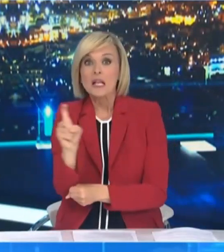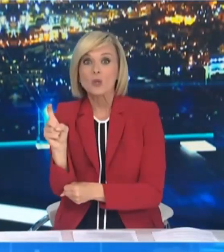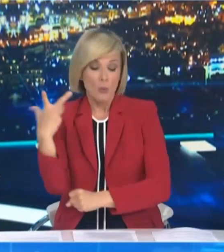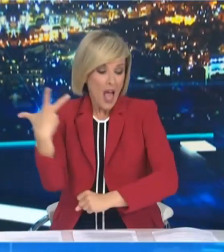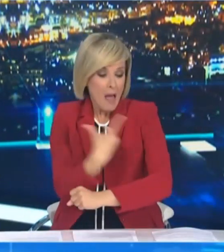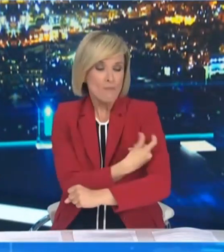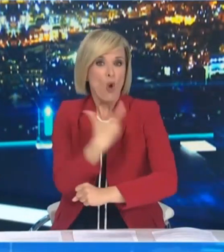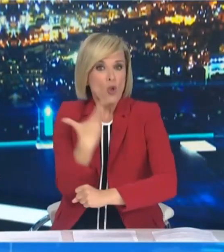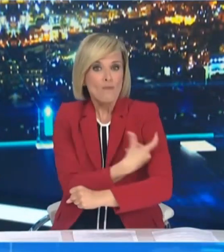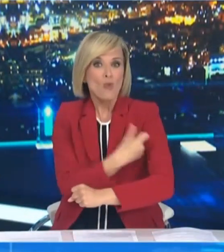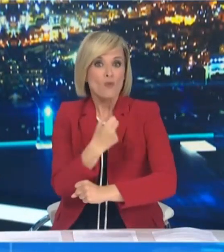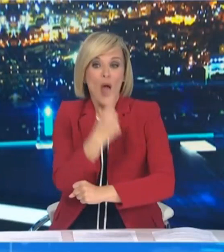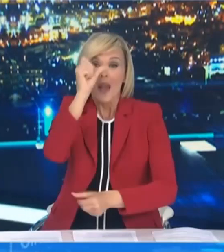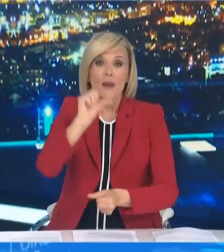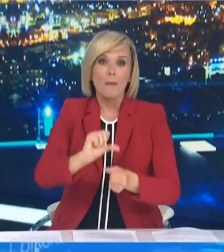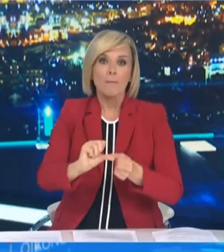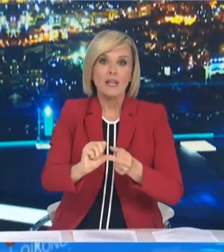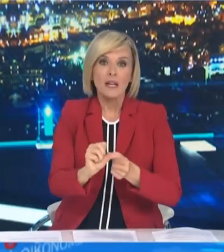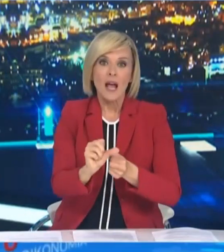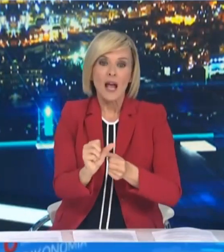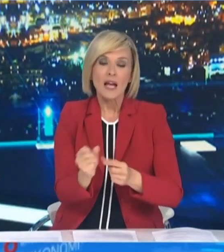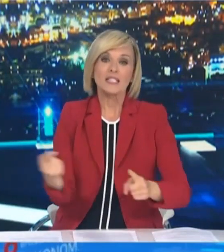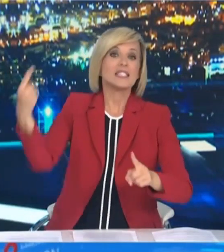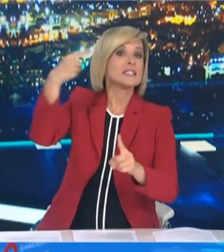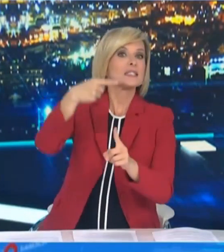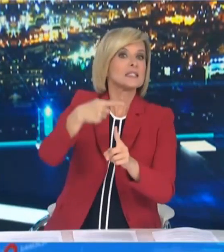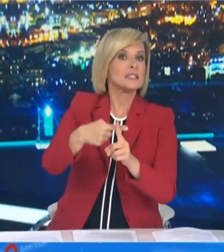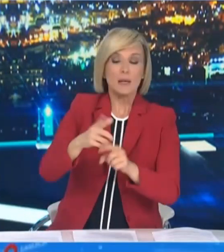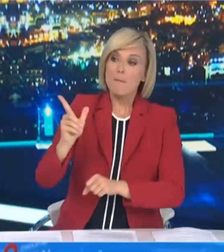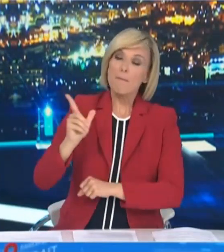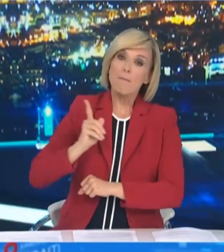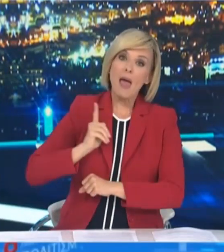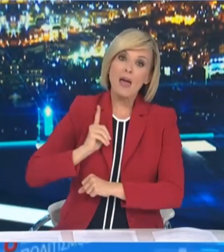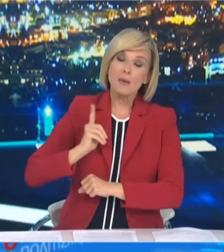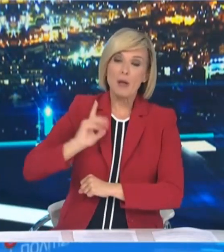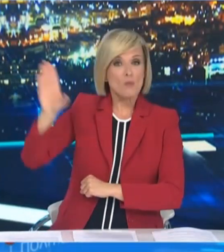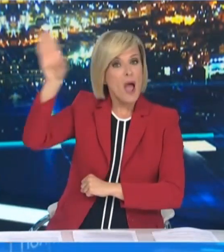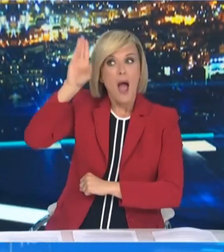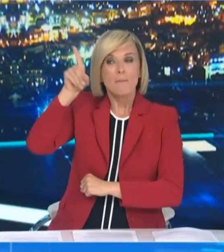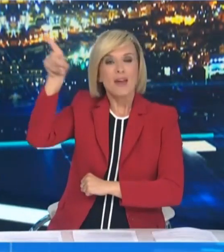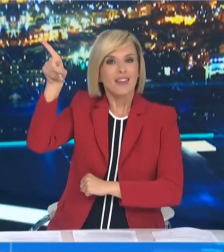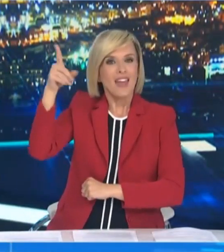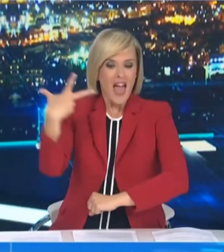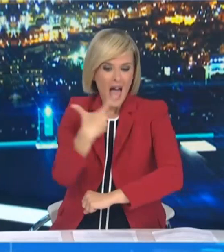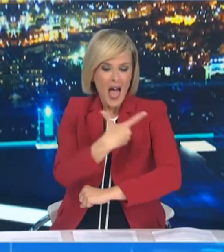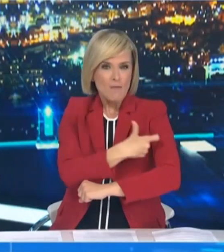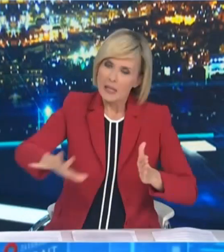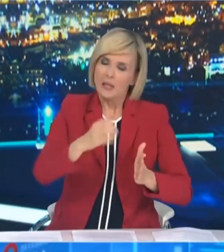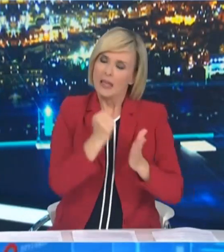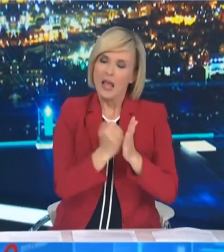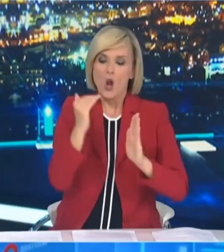συμπεριλαμβάνουμε ακόμα το ποσό των εμβολίων της Johnson & Johnson που θα διαφανεί σε επόμενες μέρες ποιο θα είναι για το μήνα Απρίλιο.